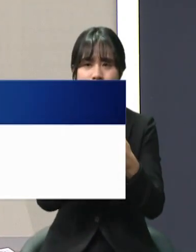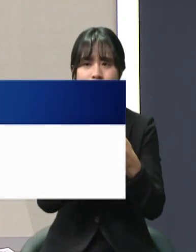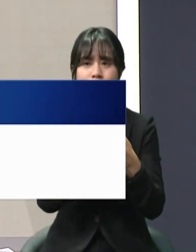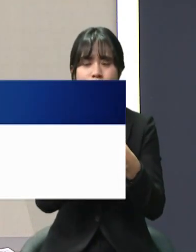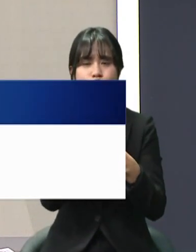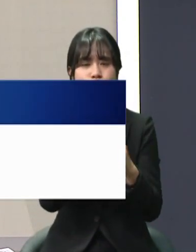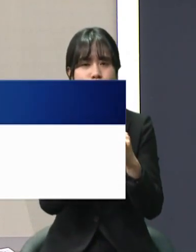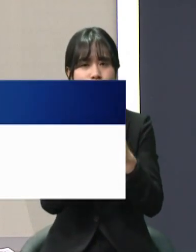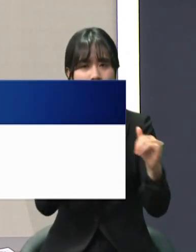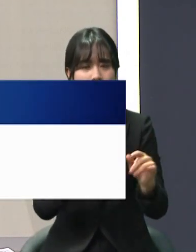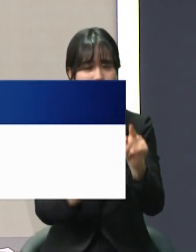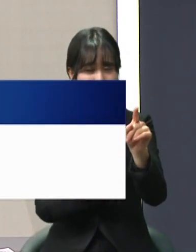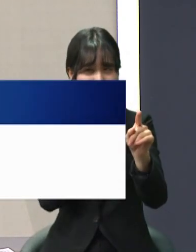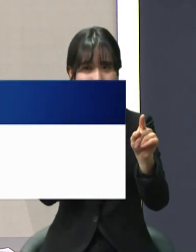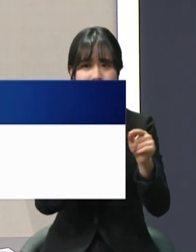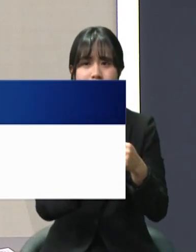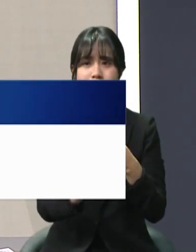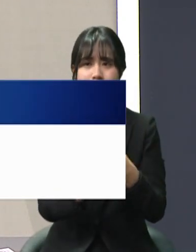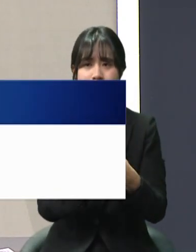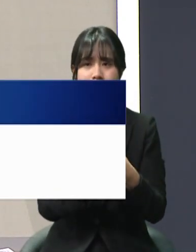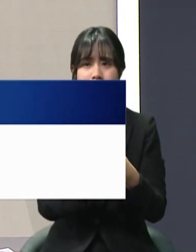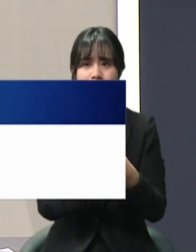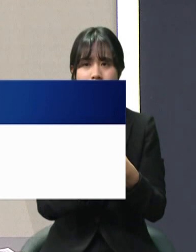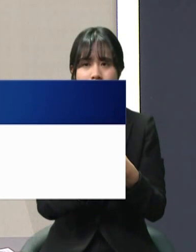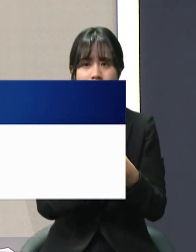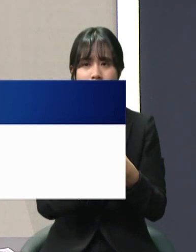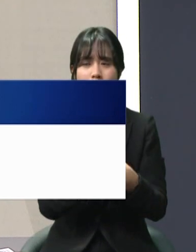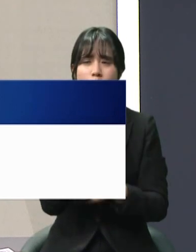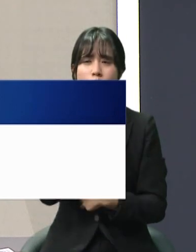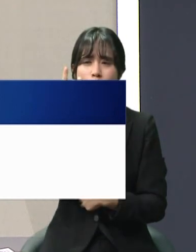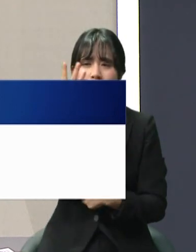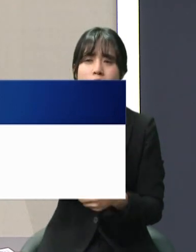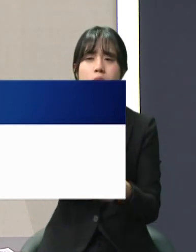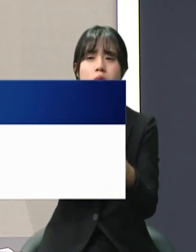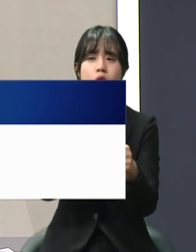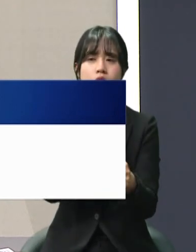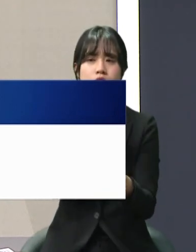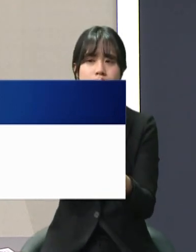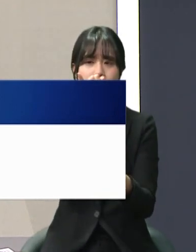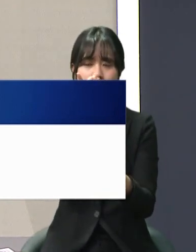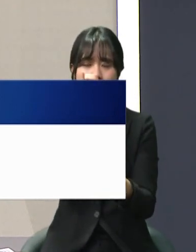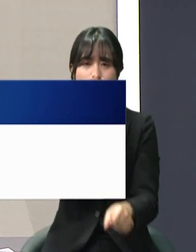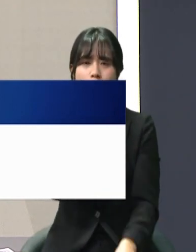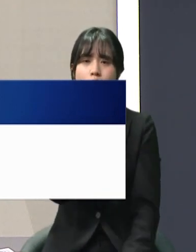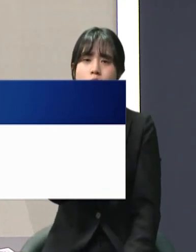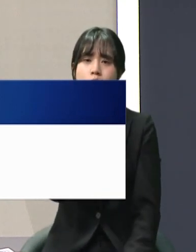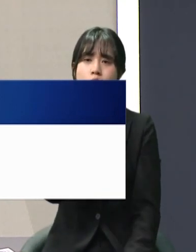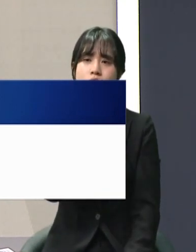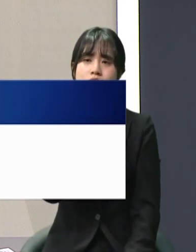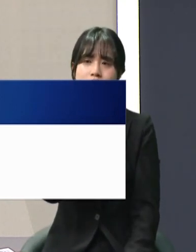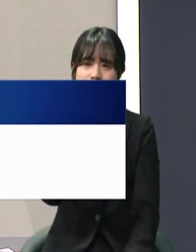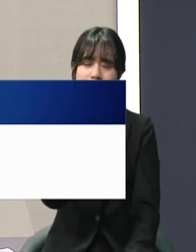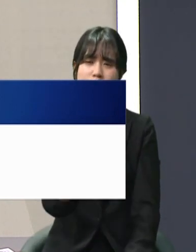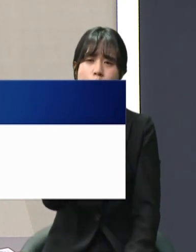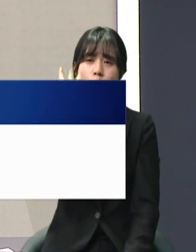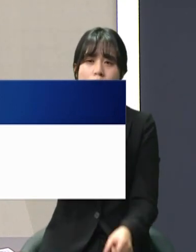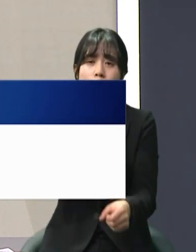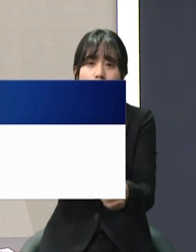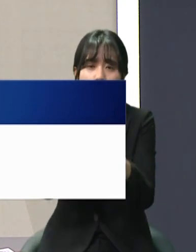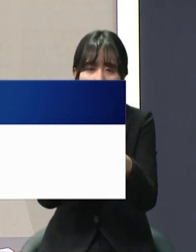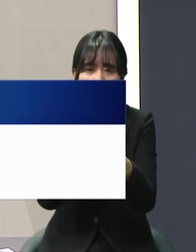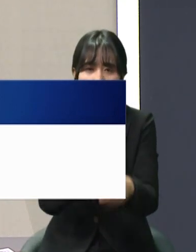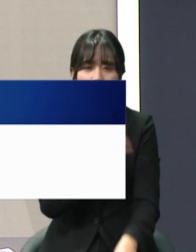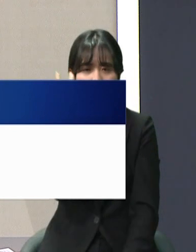사람이 무슨 말을 하게 되면 그 사람의 본의라고 하는 게 있습니다. 본의. 본의 같은 것들을 제대로 따져보지